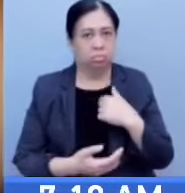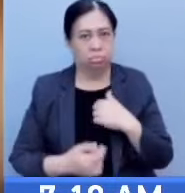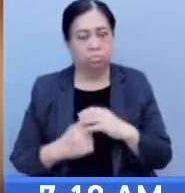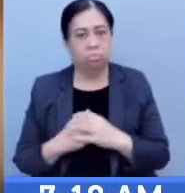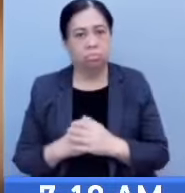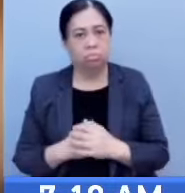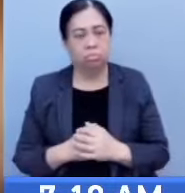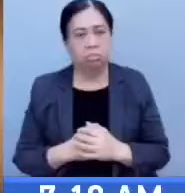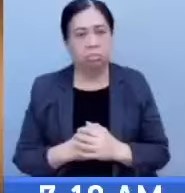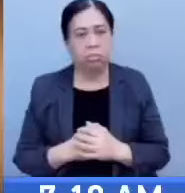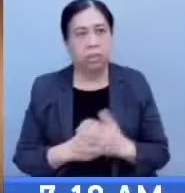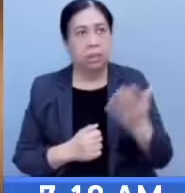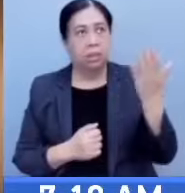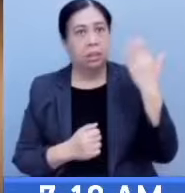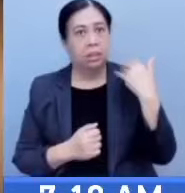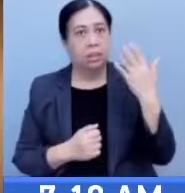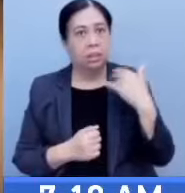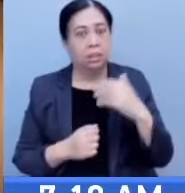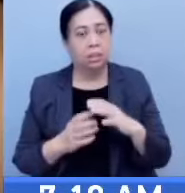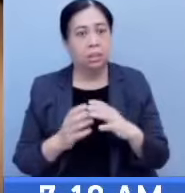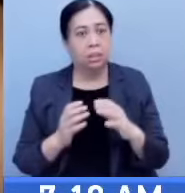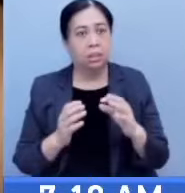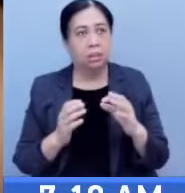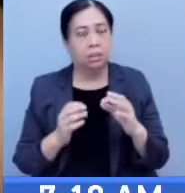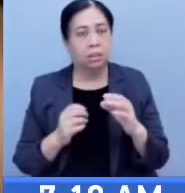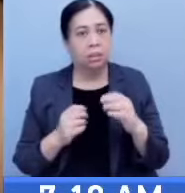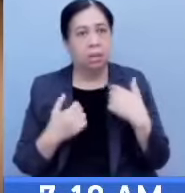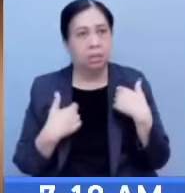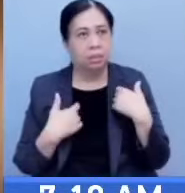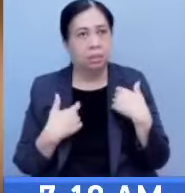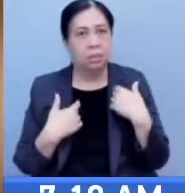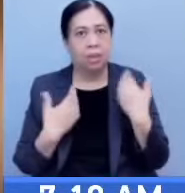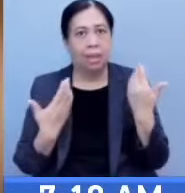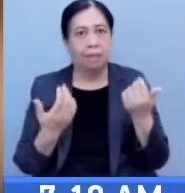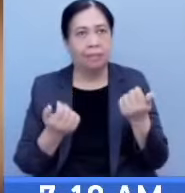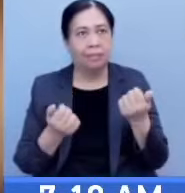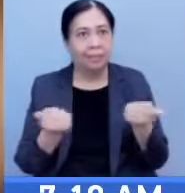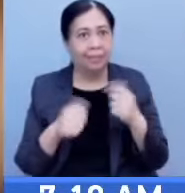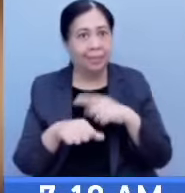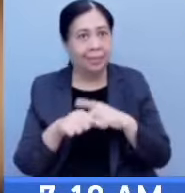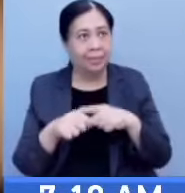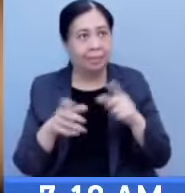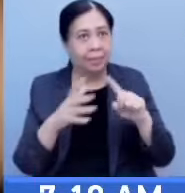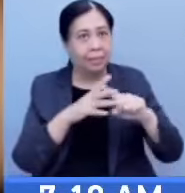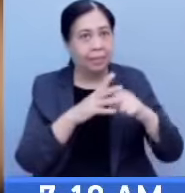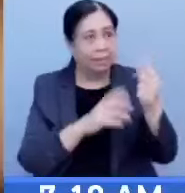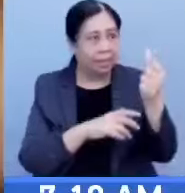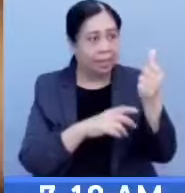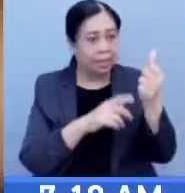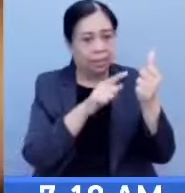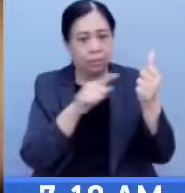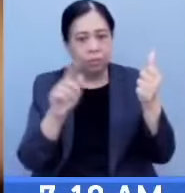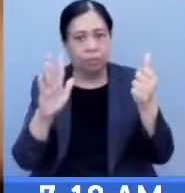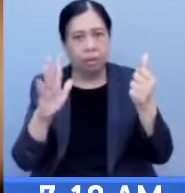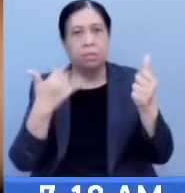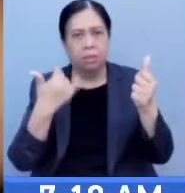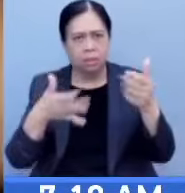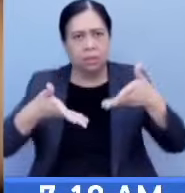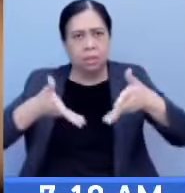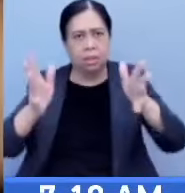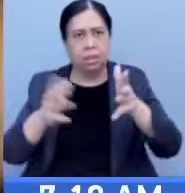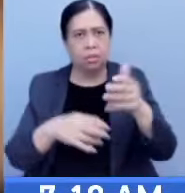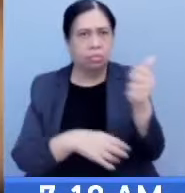Dati ho kasi pagka may windows hour kami na start ng 10 to 5, nakakabiyahe pa ho ko niyan.